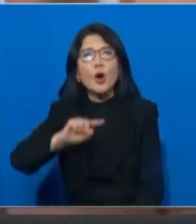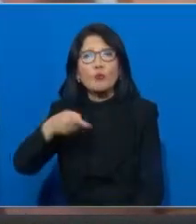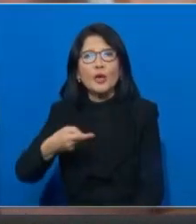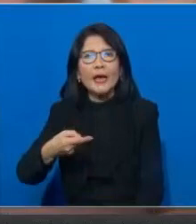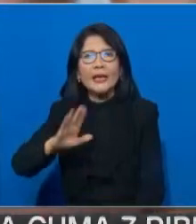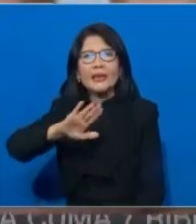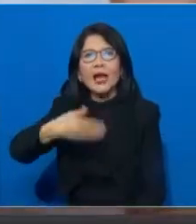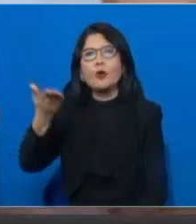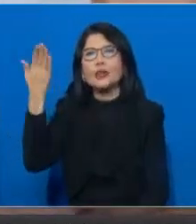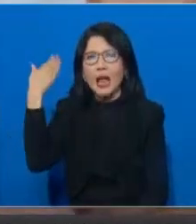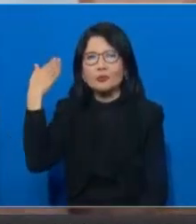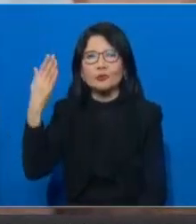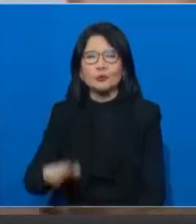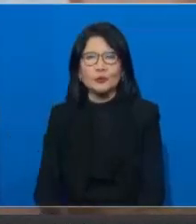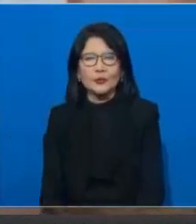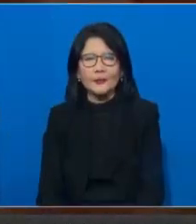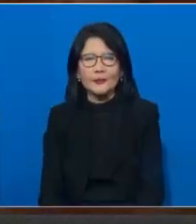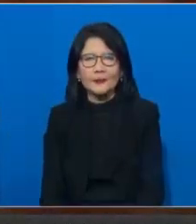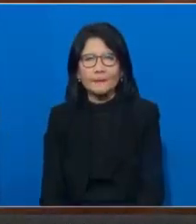di tahun 2023.